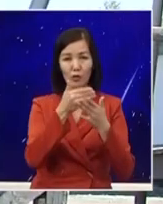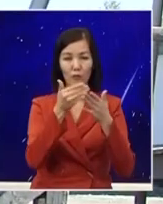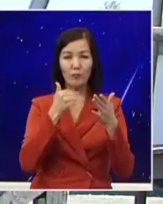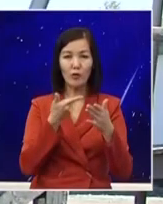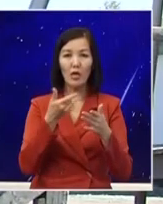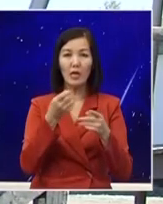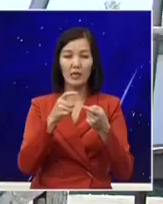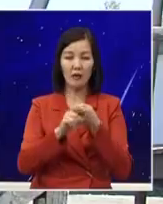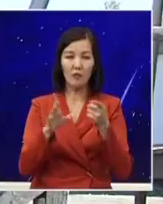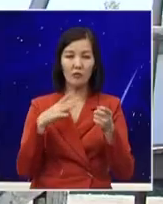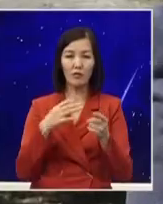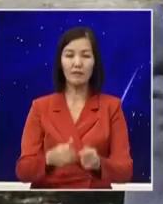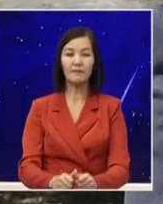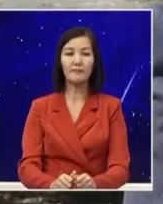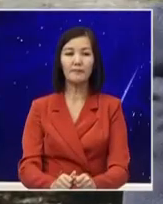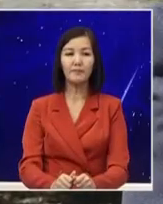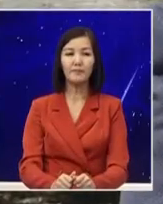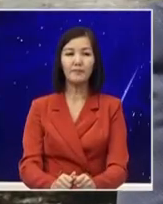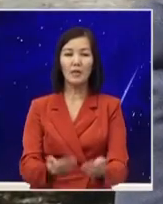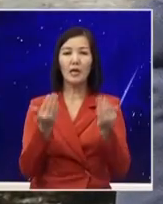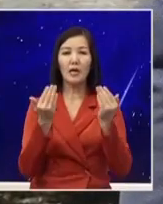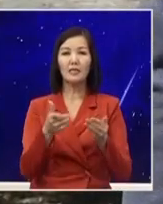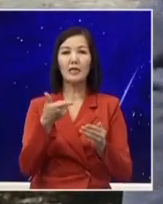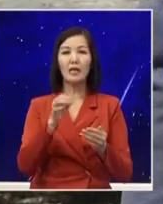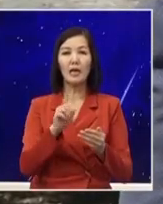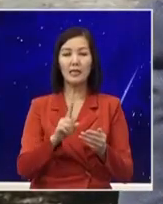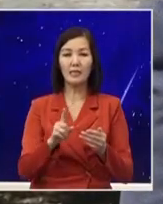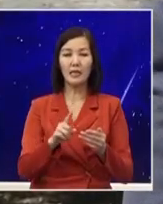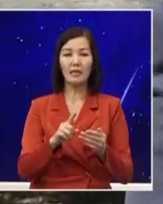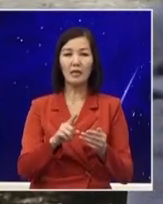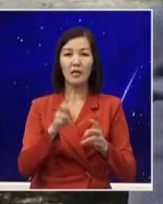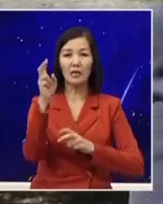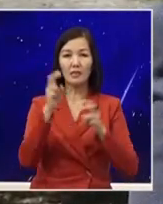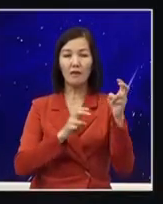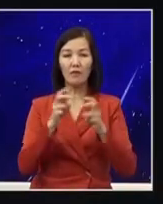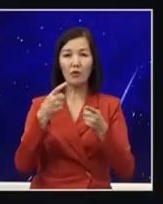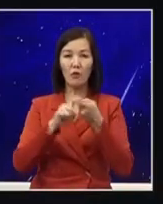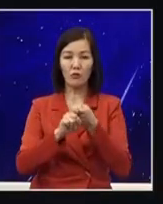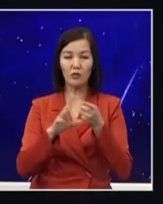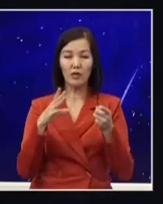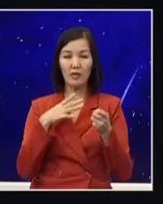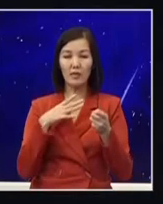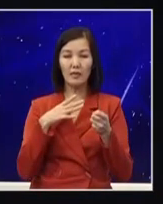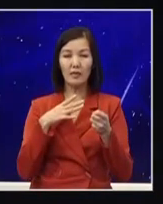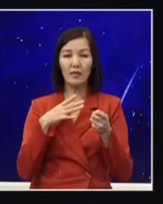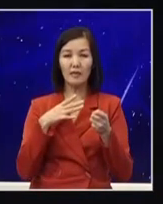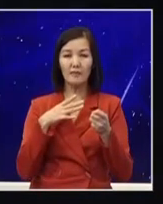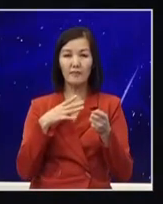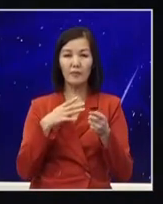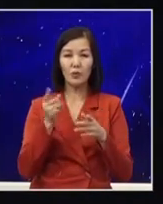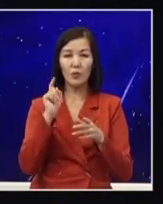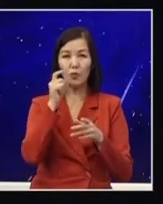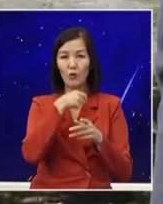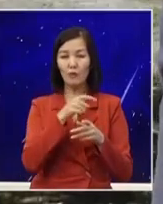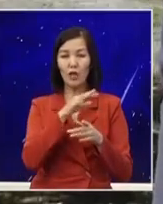табиғи газға қосылған. Қазір газ тікелей зауытқа келеді. Сондықтан оның несі үнемділігі